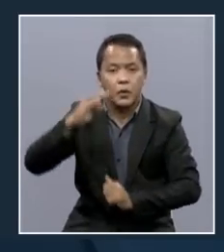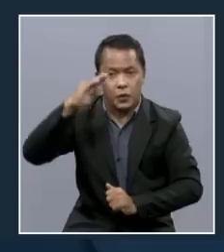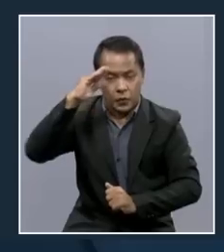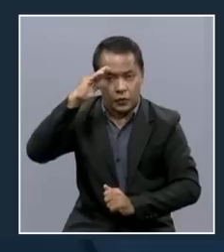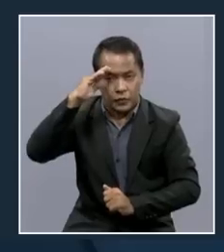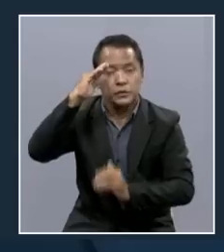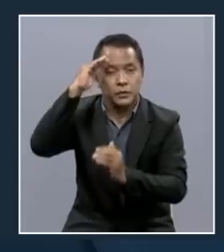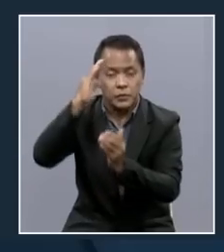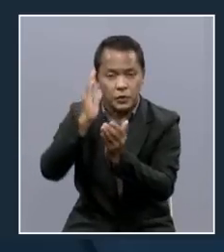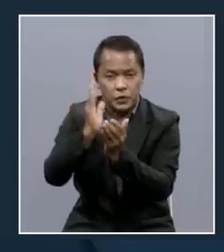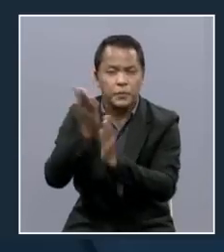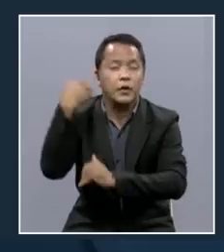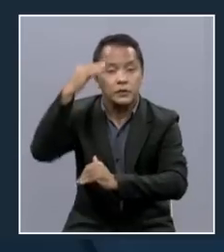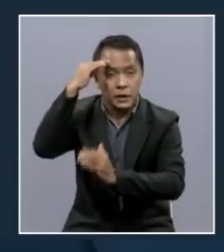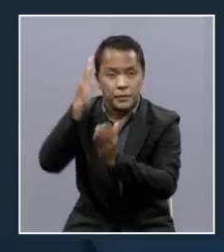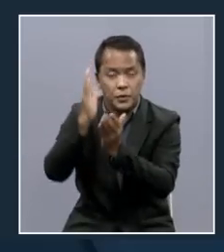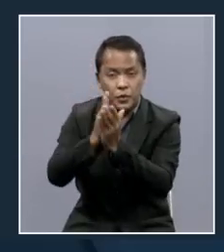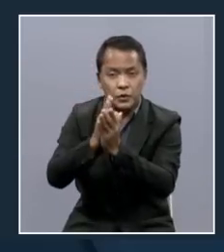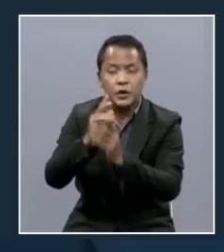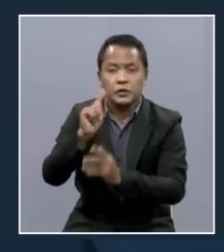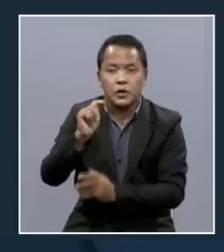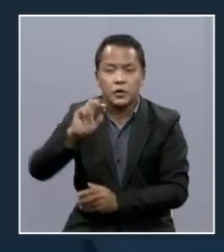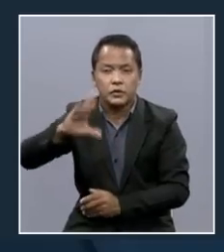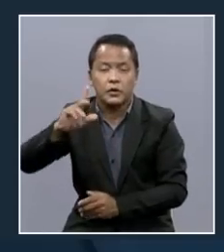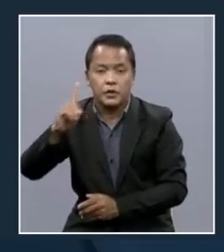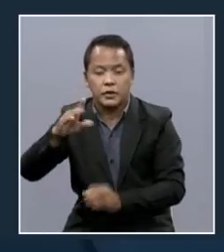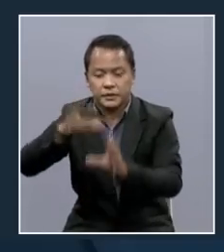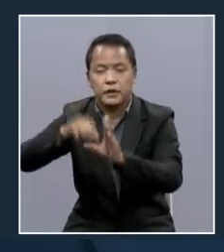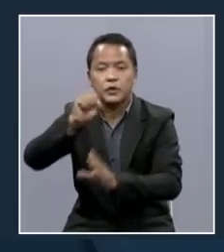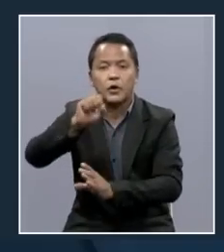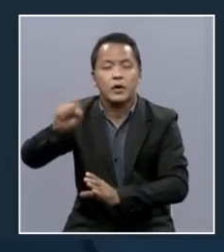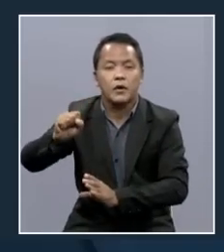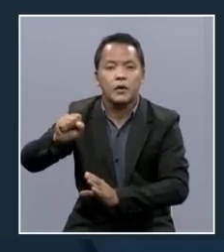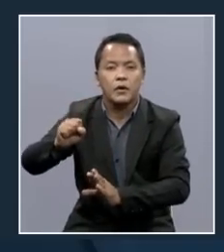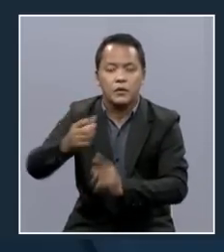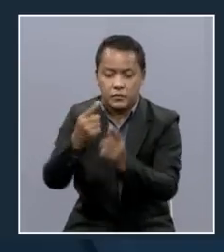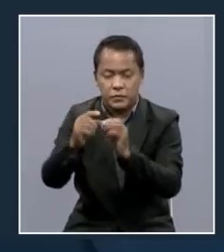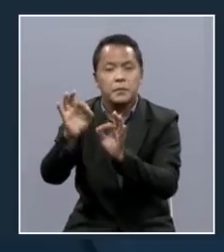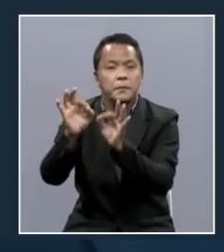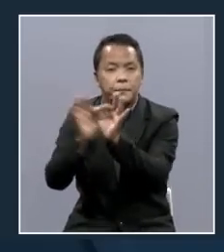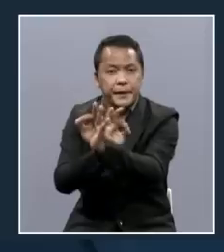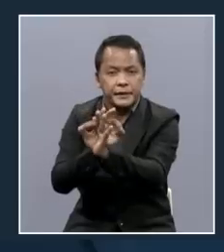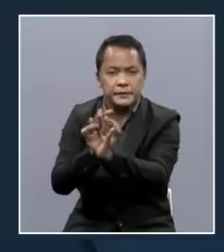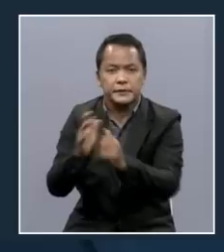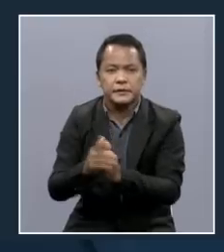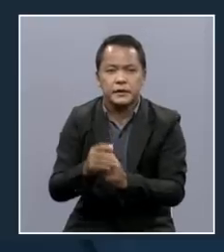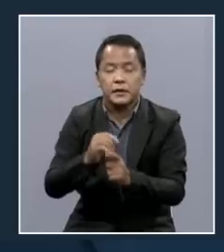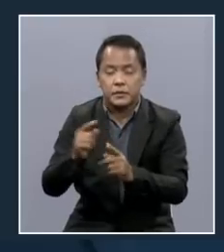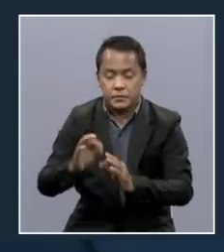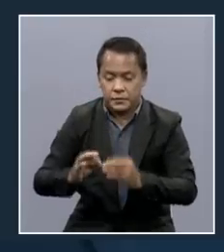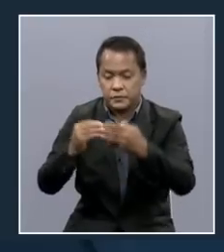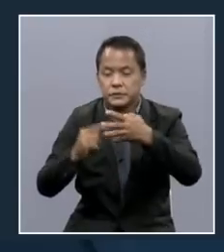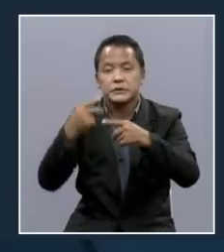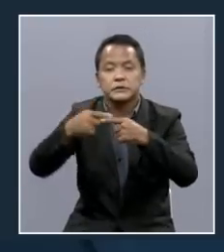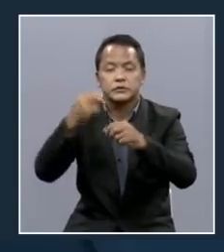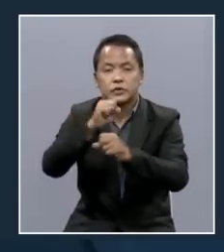ธรรมนูญมั่นคงอดีตนายตำรวจสายตชดที่ลงสมัครสสพะเยาแทนคุณวิสุทธิ์ชัยยนต์นะฮะที่ขยับขึ้นบัญชี